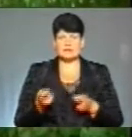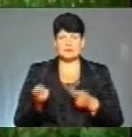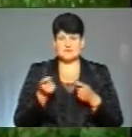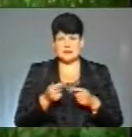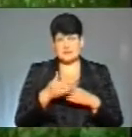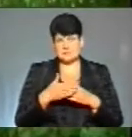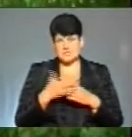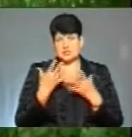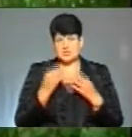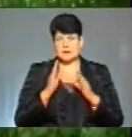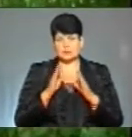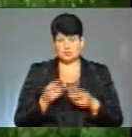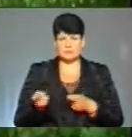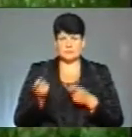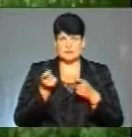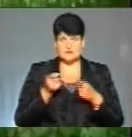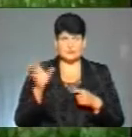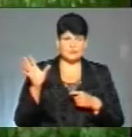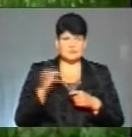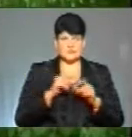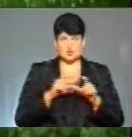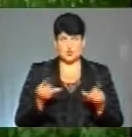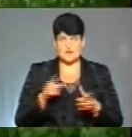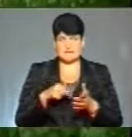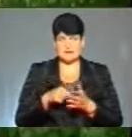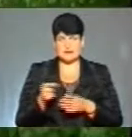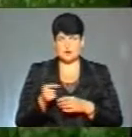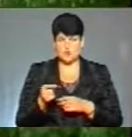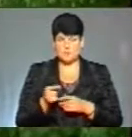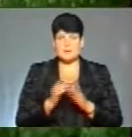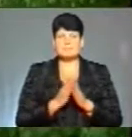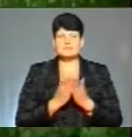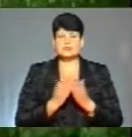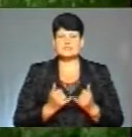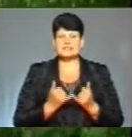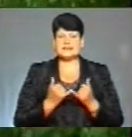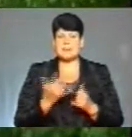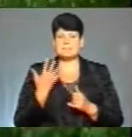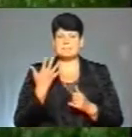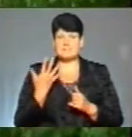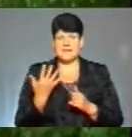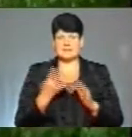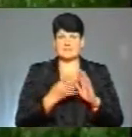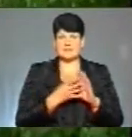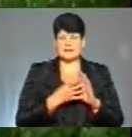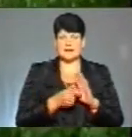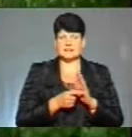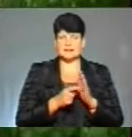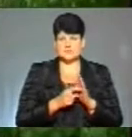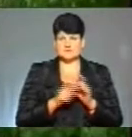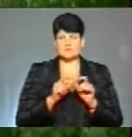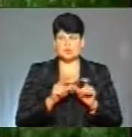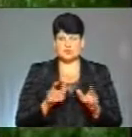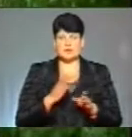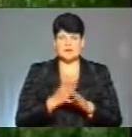і найближчі дні вони будуть завезені у всі школи міста Тернополя. Підручники для учнів 5-9 класів у